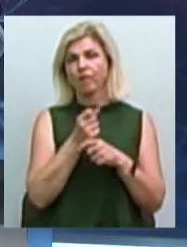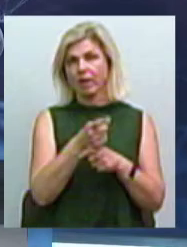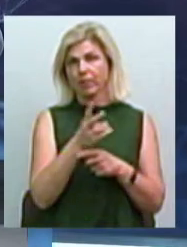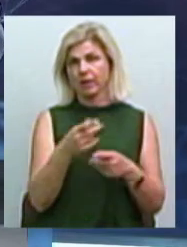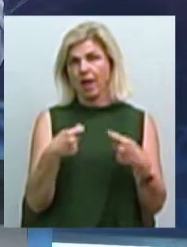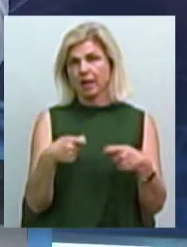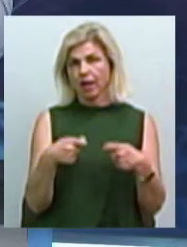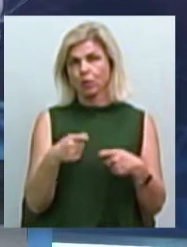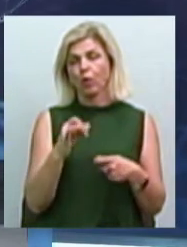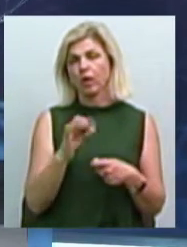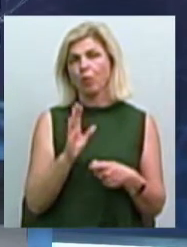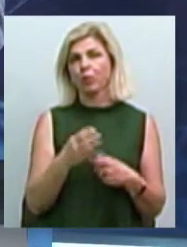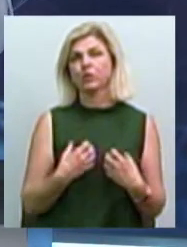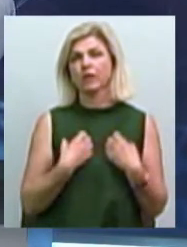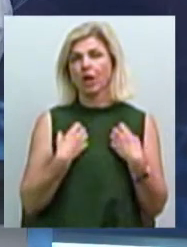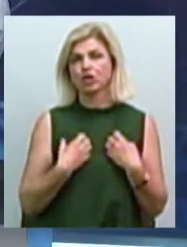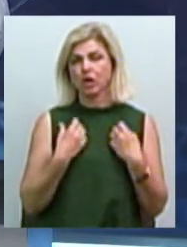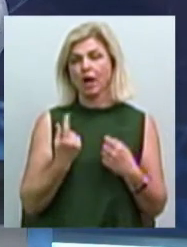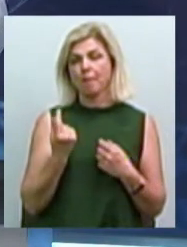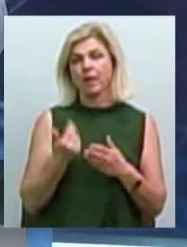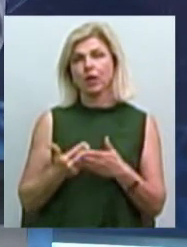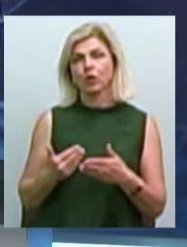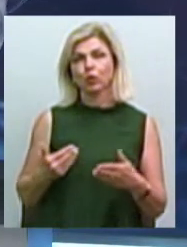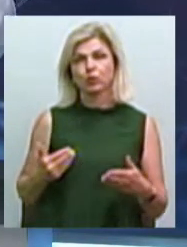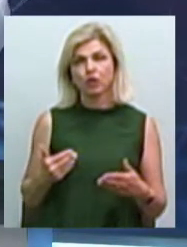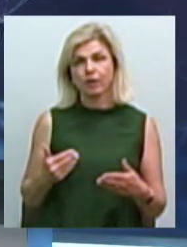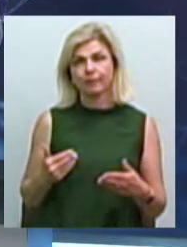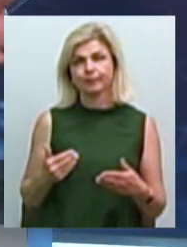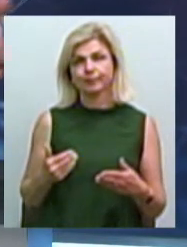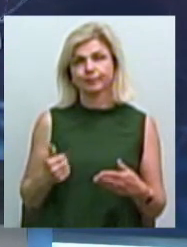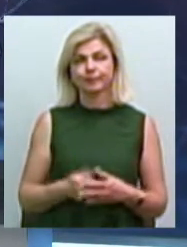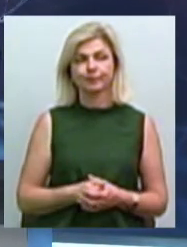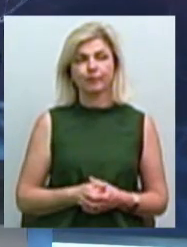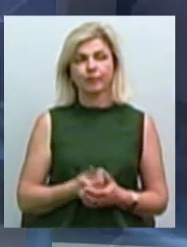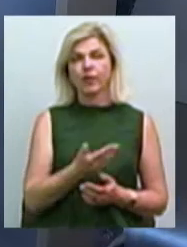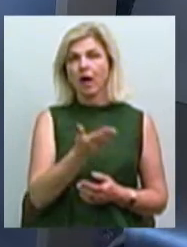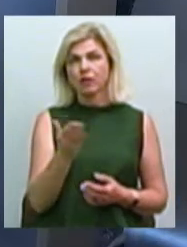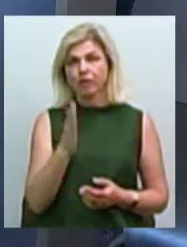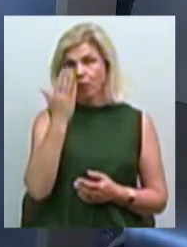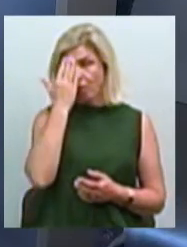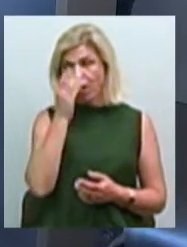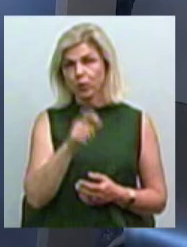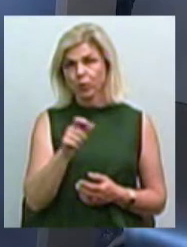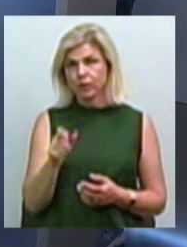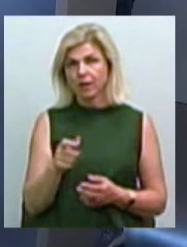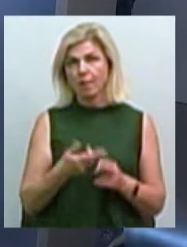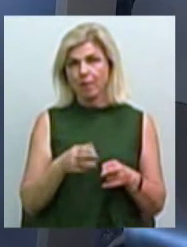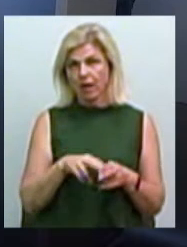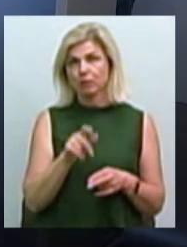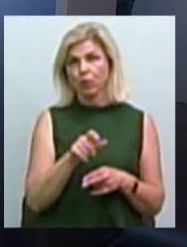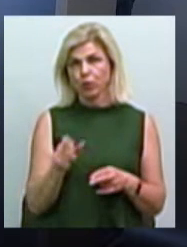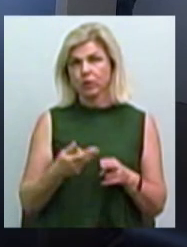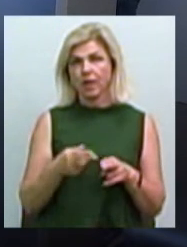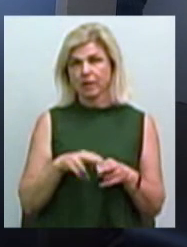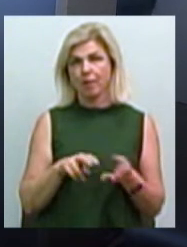собой разумеется, страшилки предыдущие, они в умах у людей, ніхто їх не убирав, тому вони цього бояться. Я